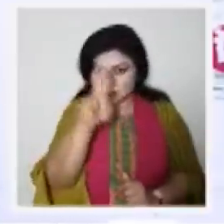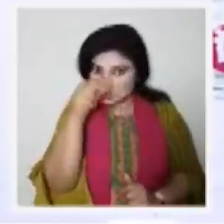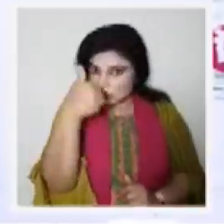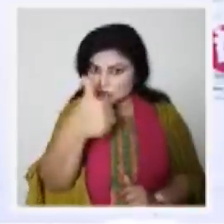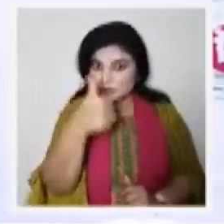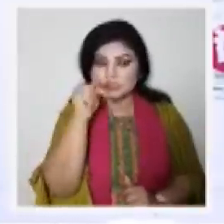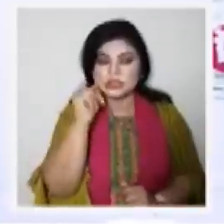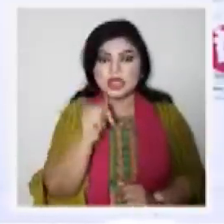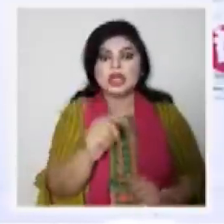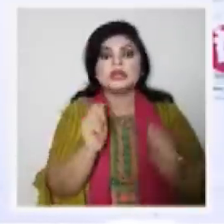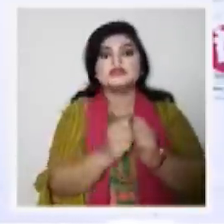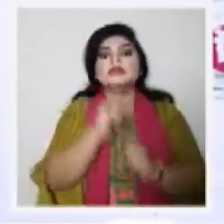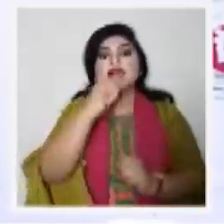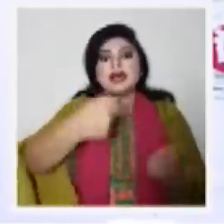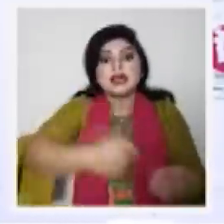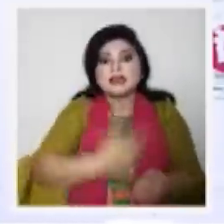সিলিন্ডারের সংখ্যা